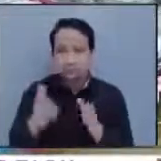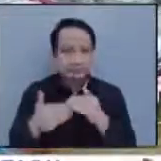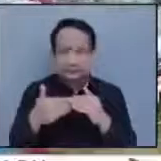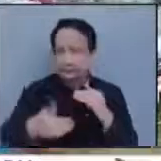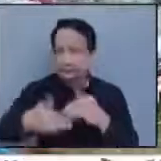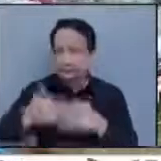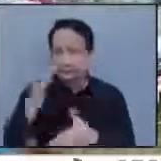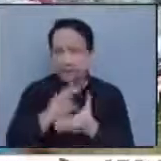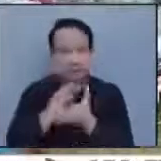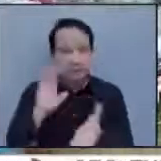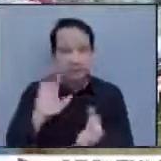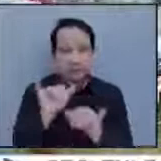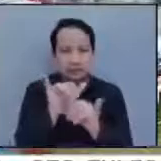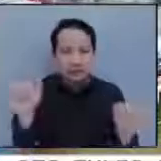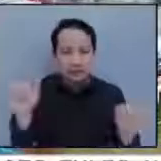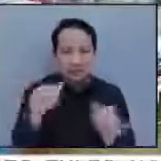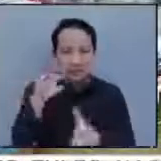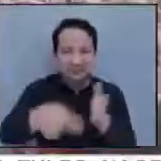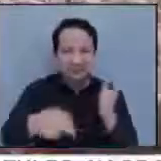sa Metro Manila.